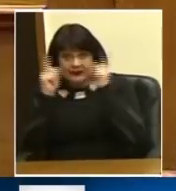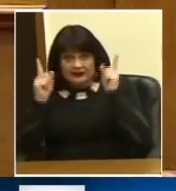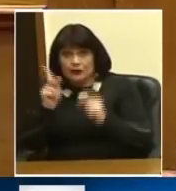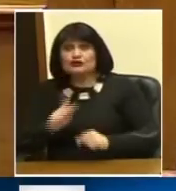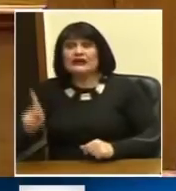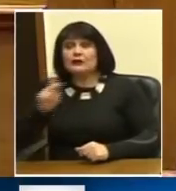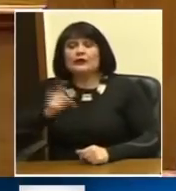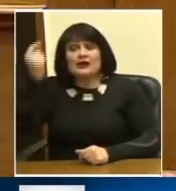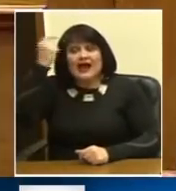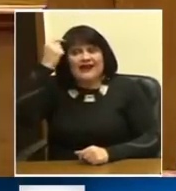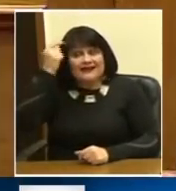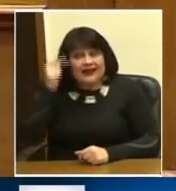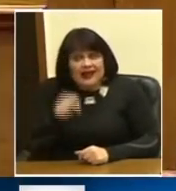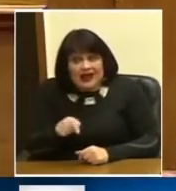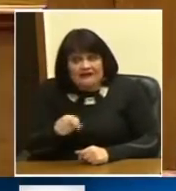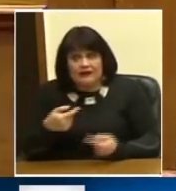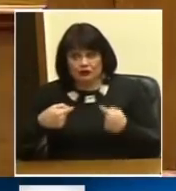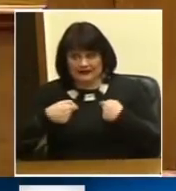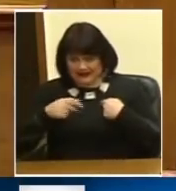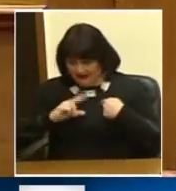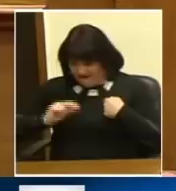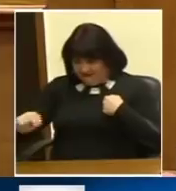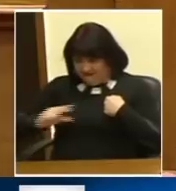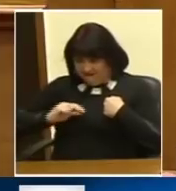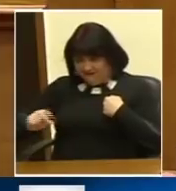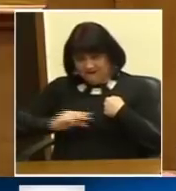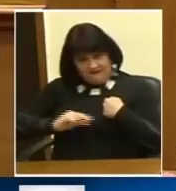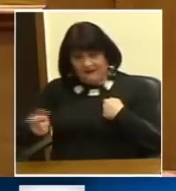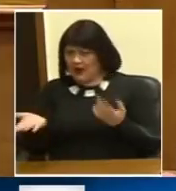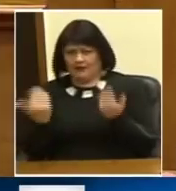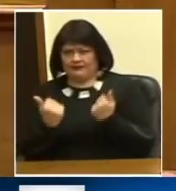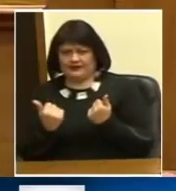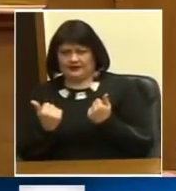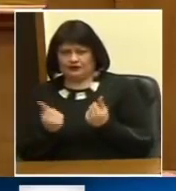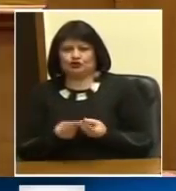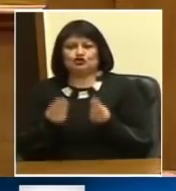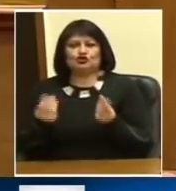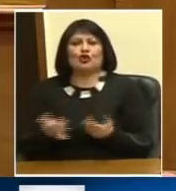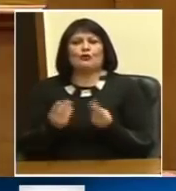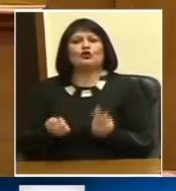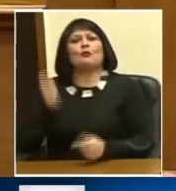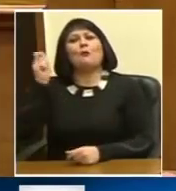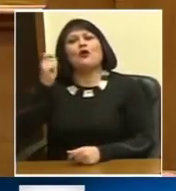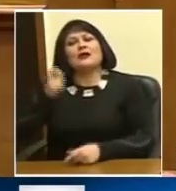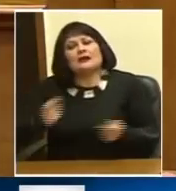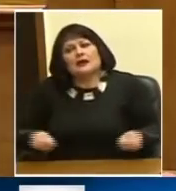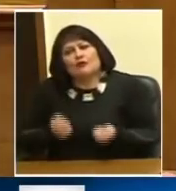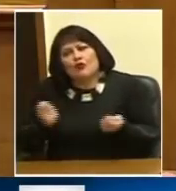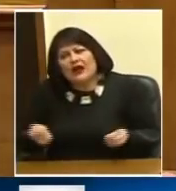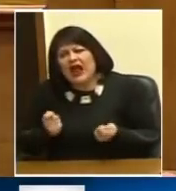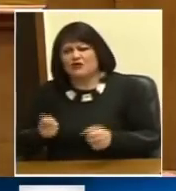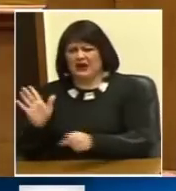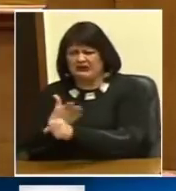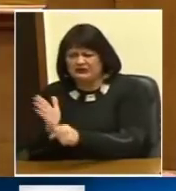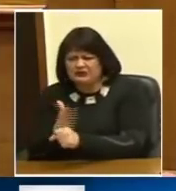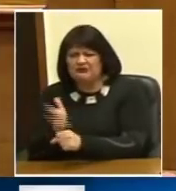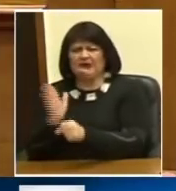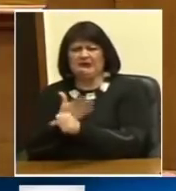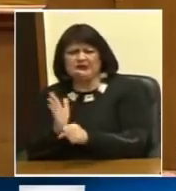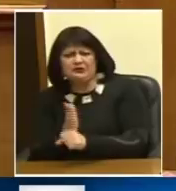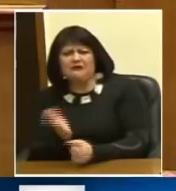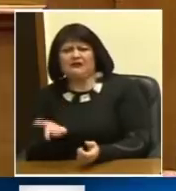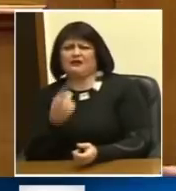κοινωνία ότι δεν είμαστε ίδιοι. Διότι με τον τρόπο που ασκείται η πολιτική, με την καταστροφολογία, με